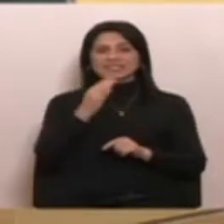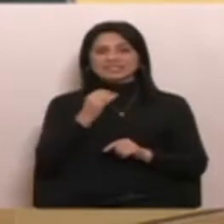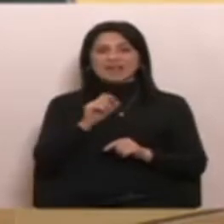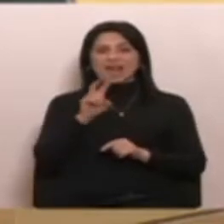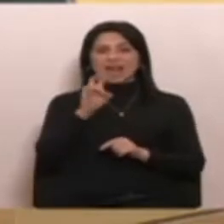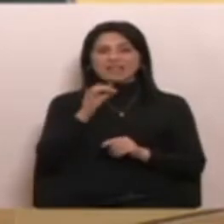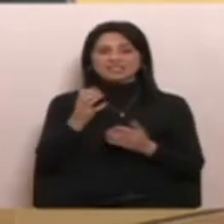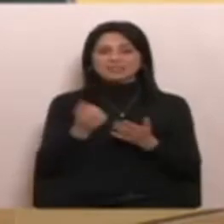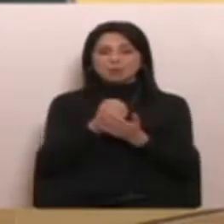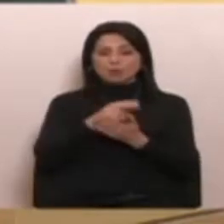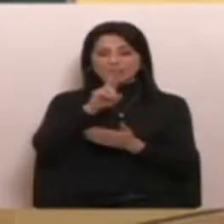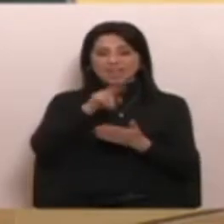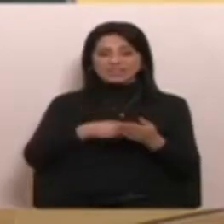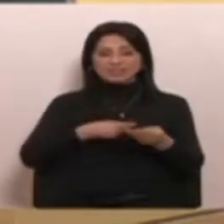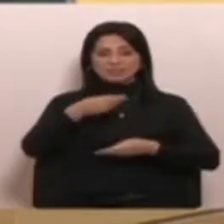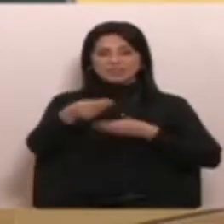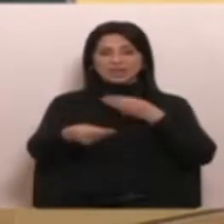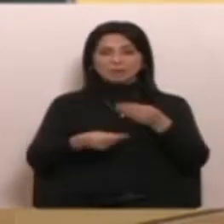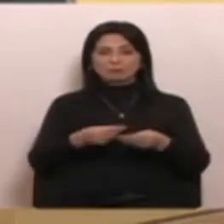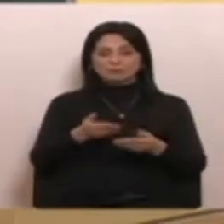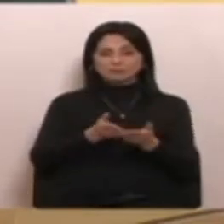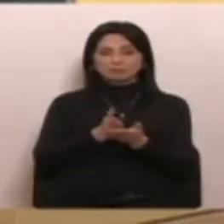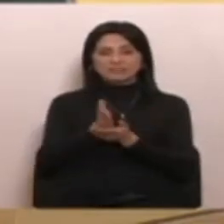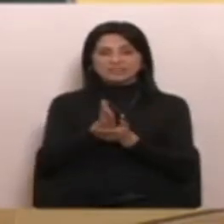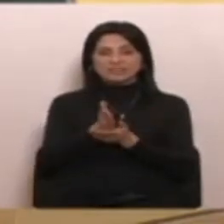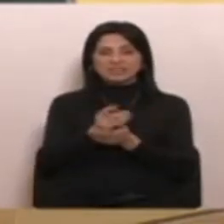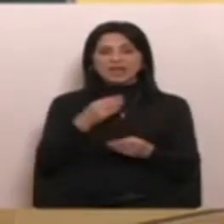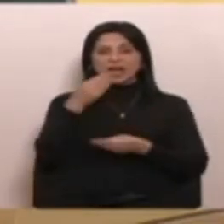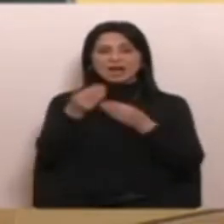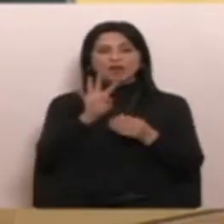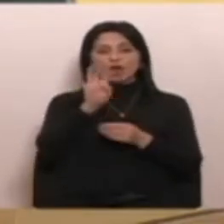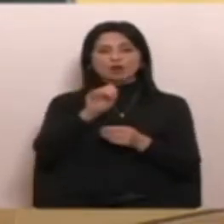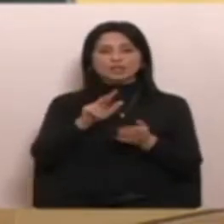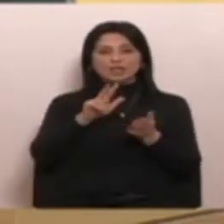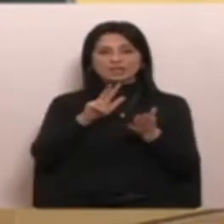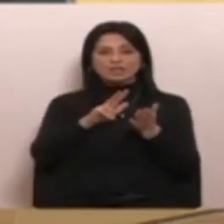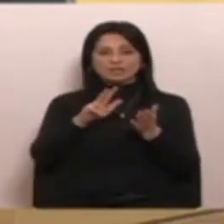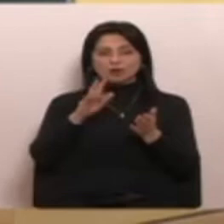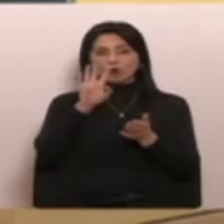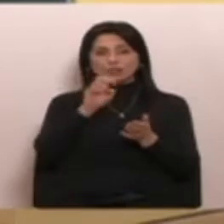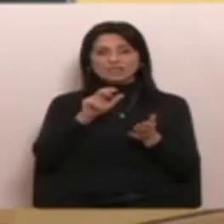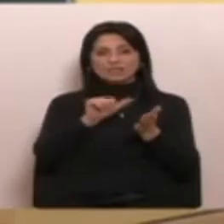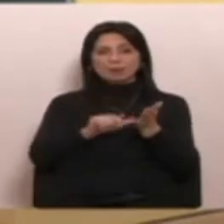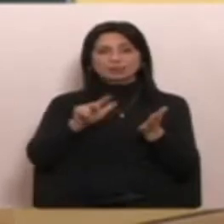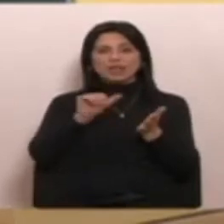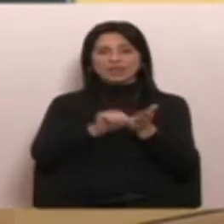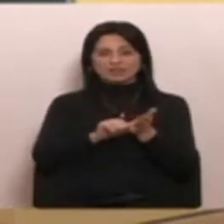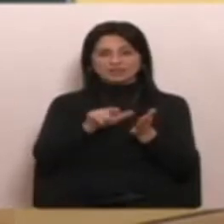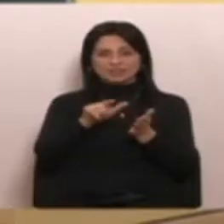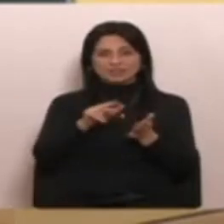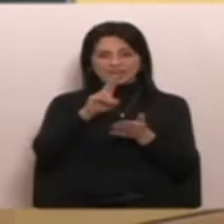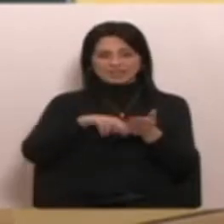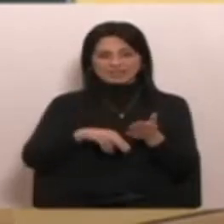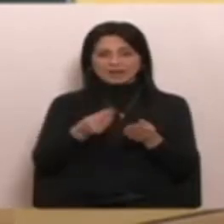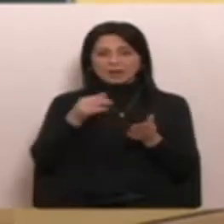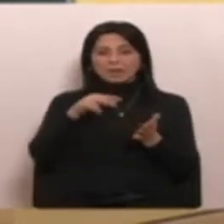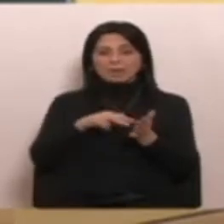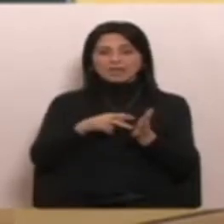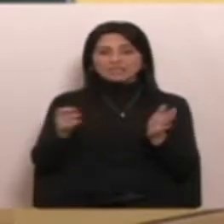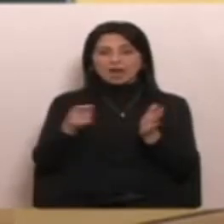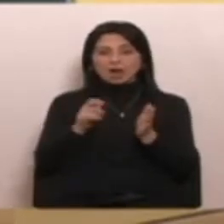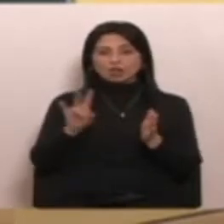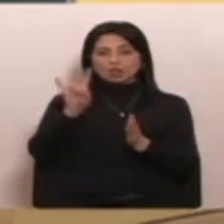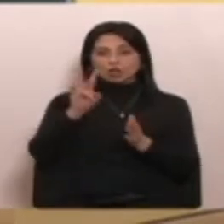მოპოვების ლიცენზიის გაცემის მიზნით გავეცით 466 ლიცენზია. აუქციონის ფასის და მოსაკრებლის სახით